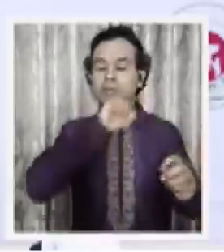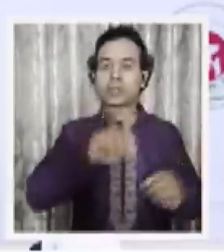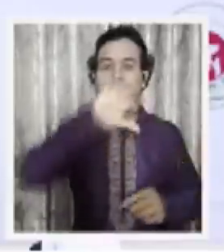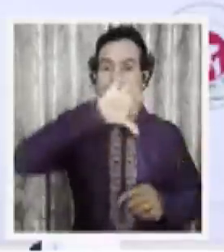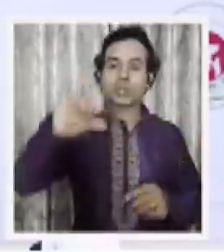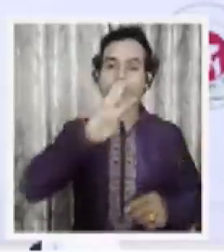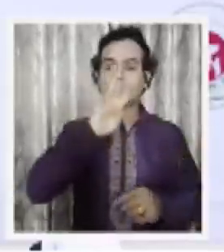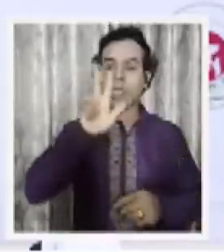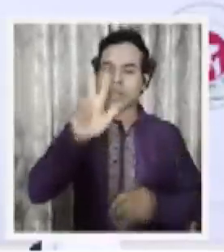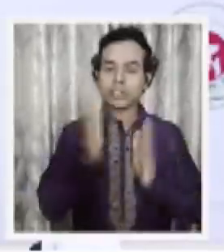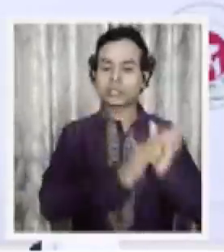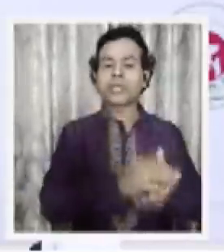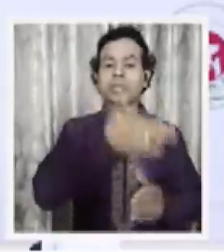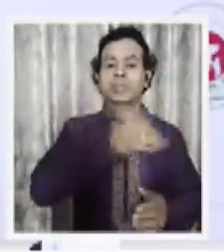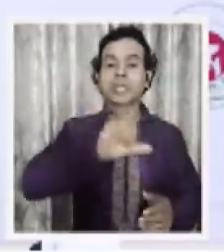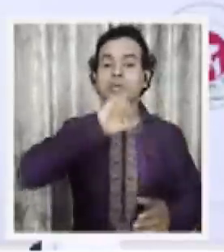41 থেকে 50 জন,